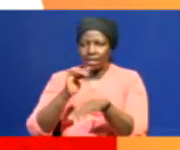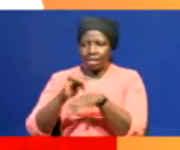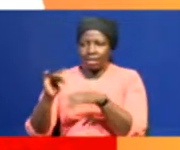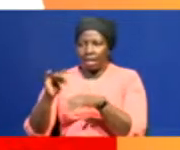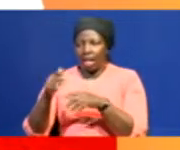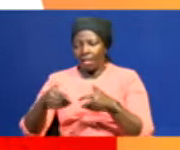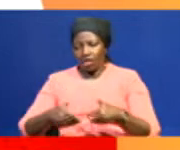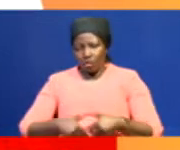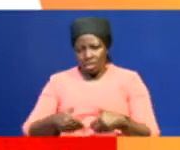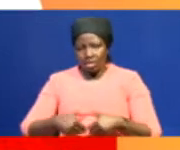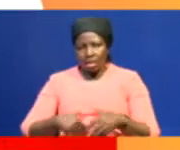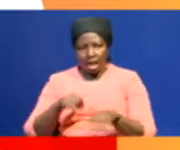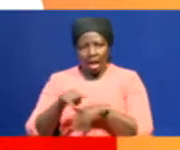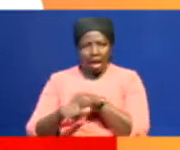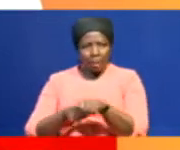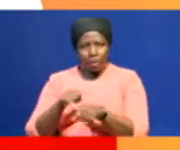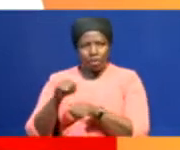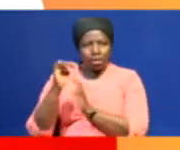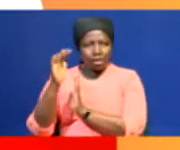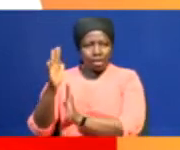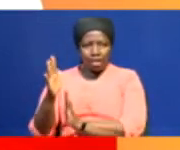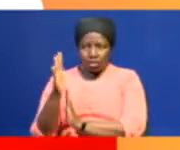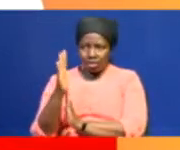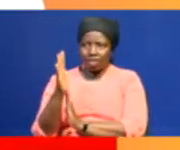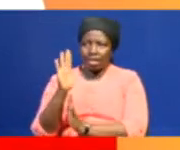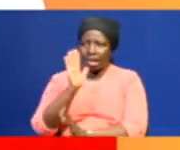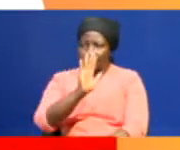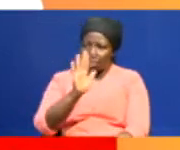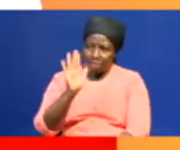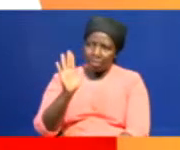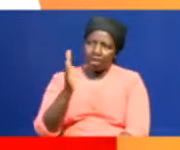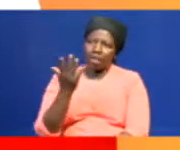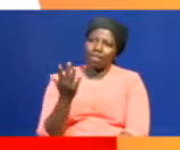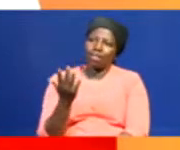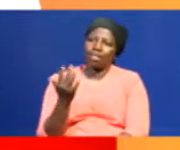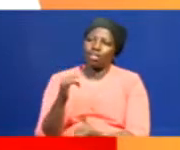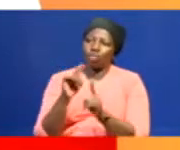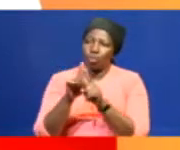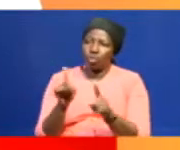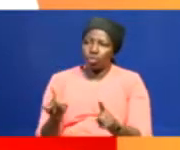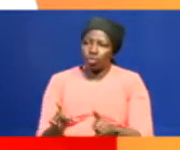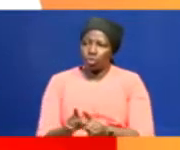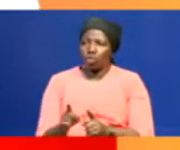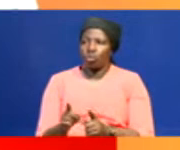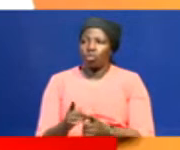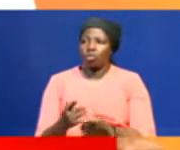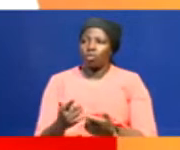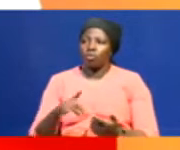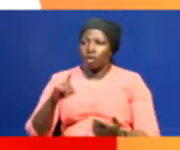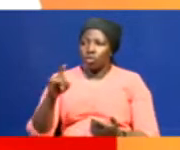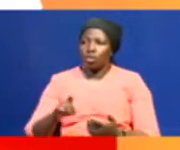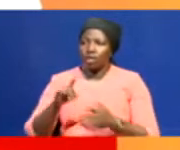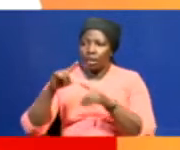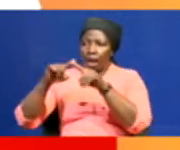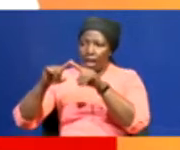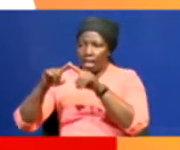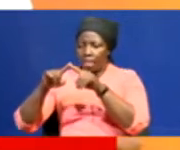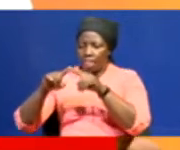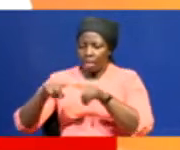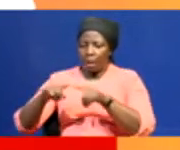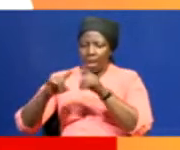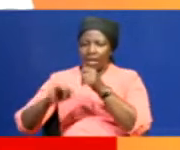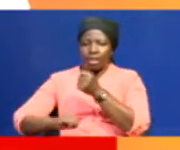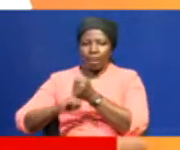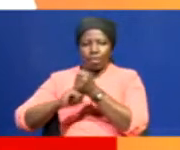vijana kuhusu mambo ya usalama, usalama wao, na pia tuweze kujitegemea, kulipa